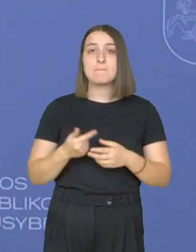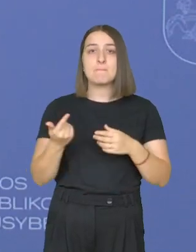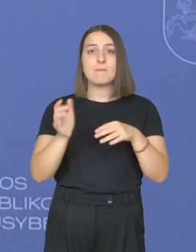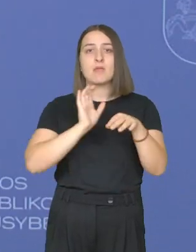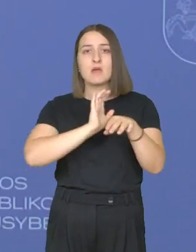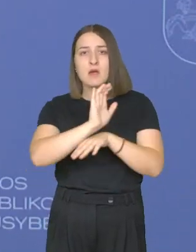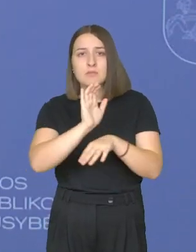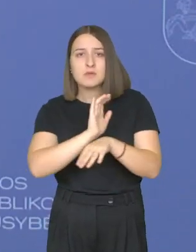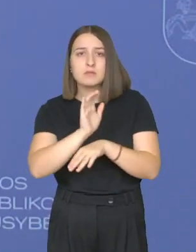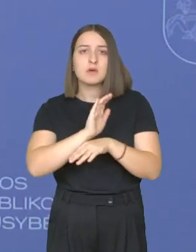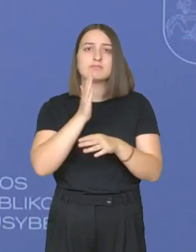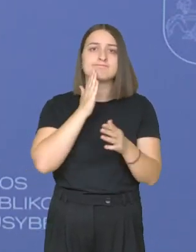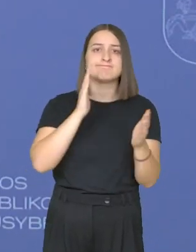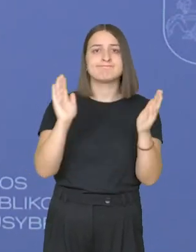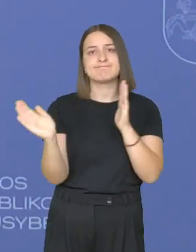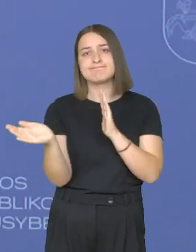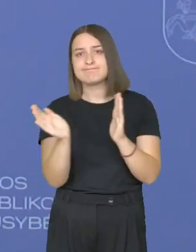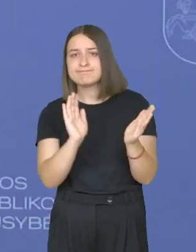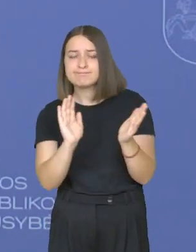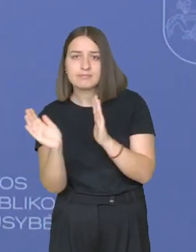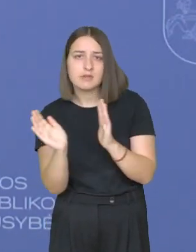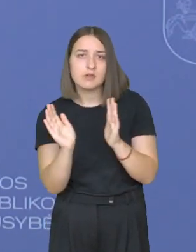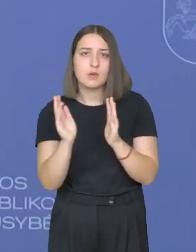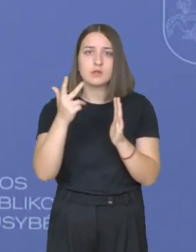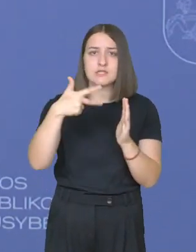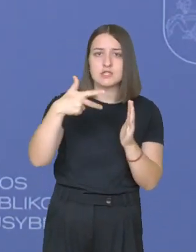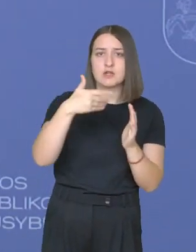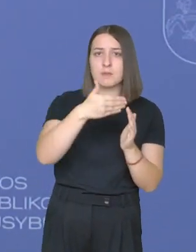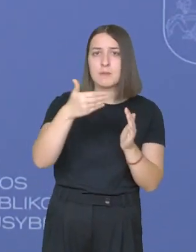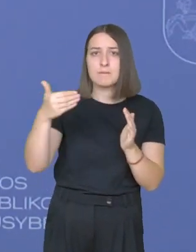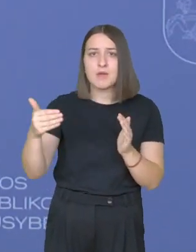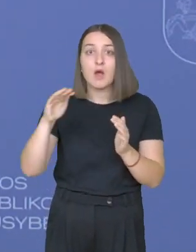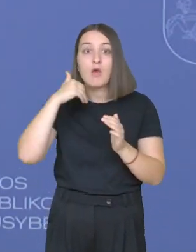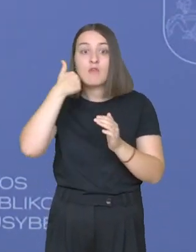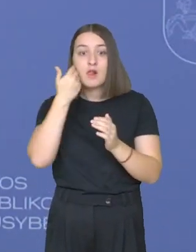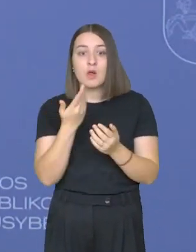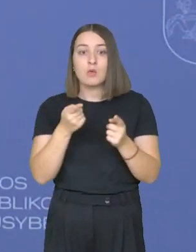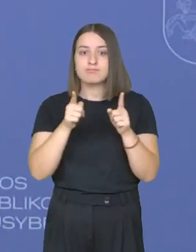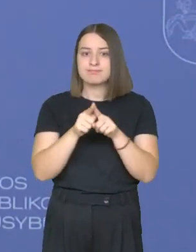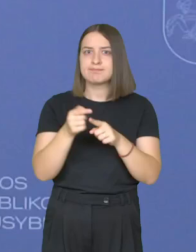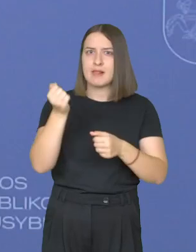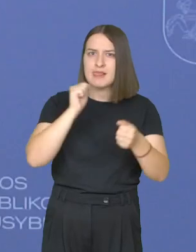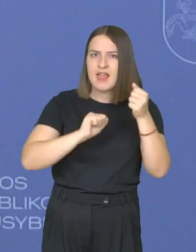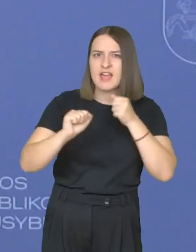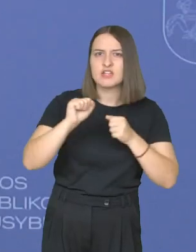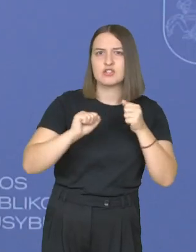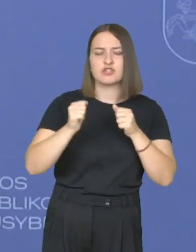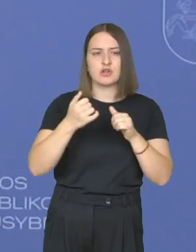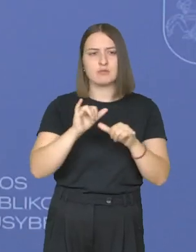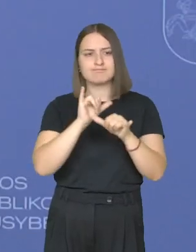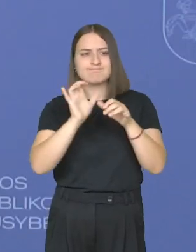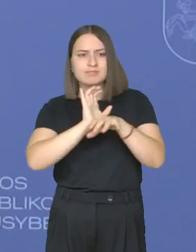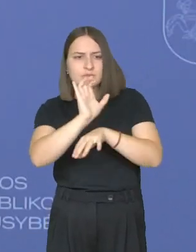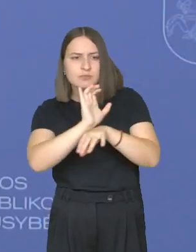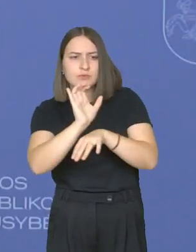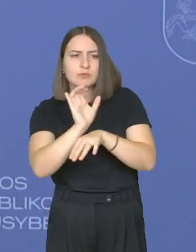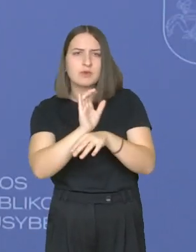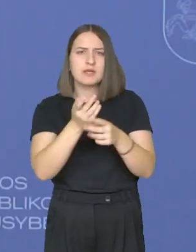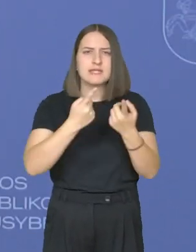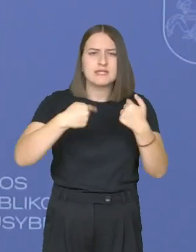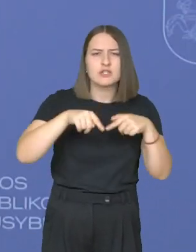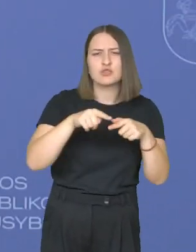bazinis kol kas sumanymas o idėja yra turėti lanksčią gamybos liniją tai yra įvairių kalibrų ir įvairių